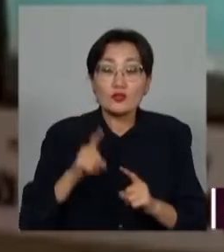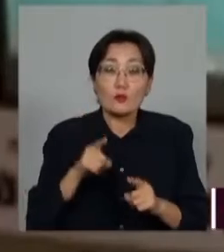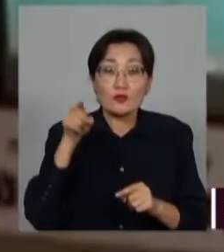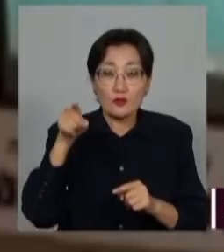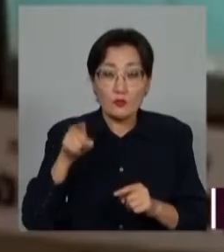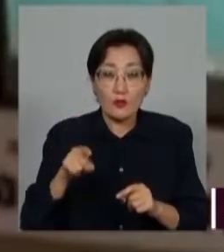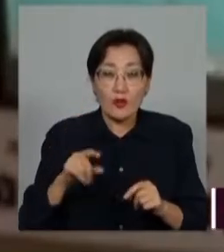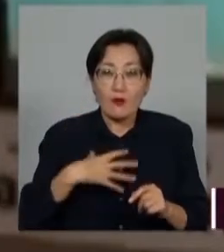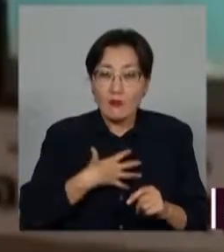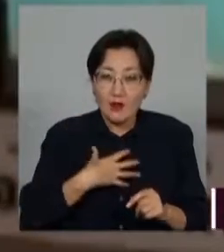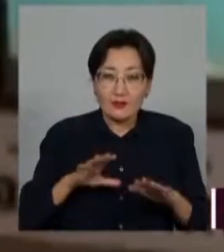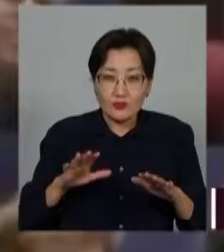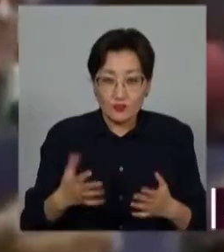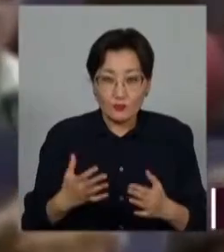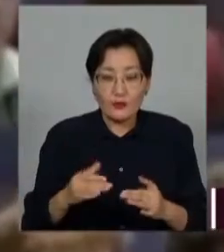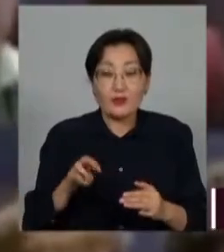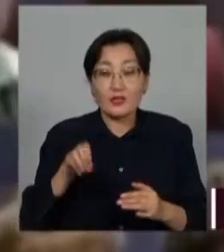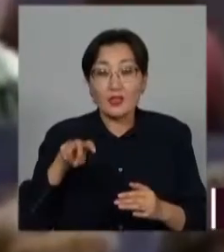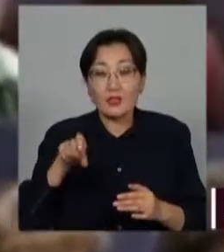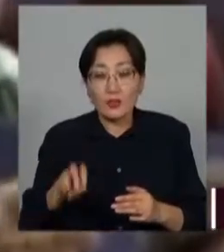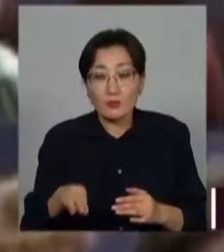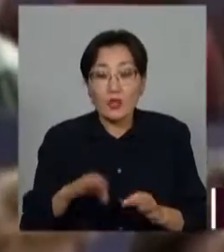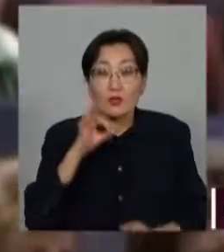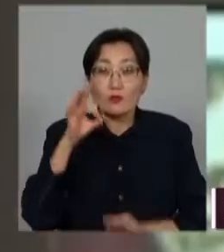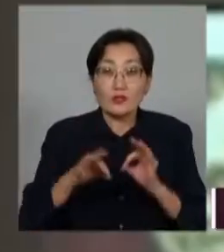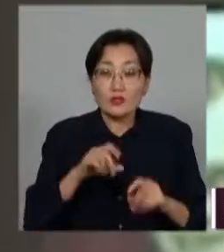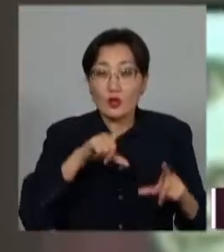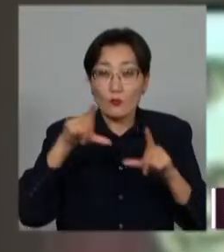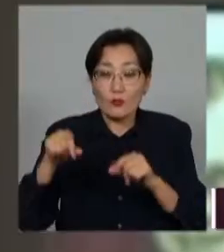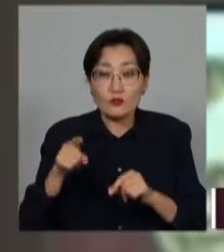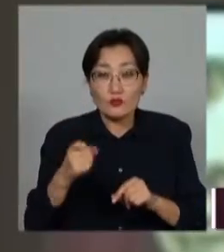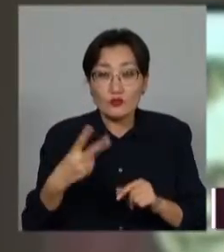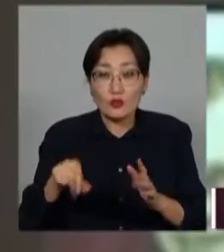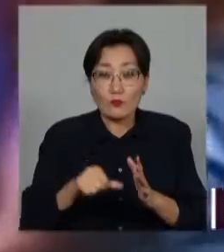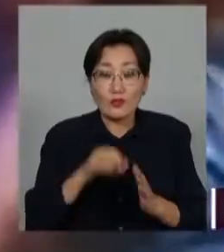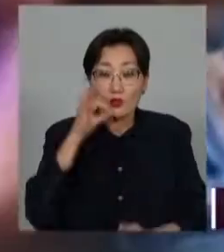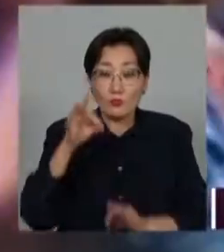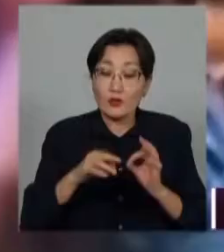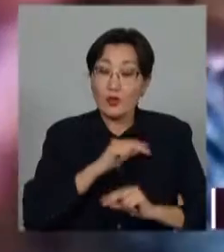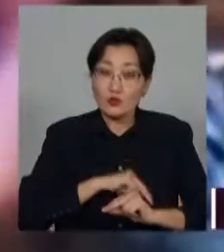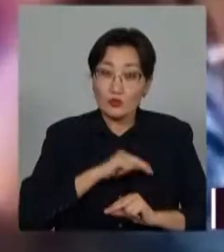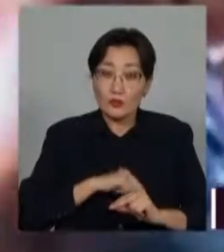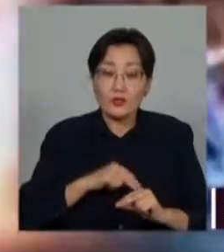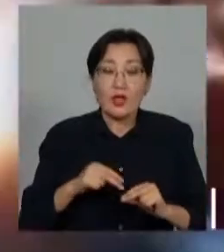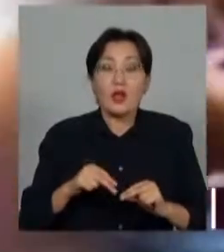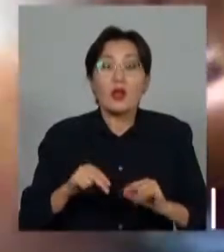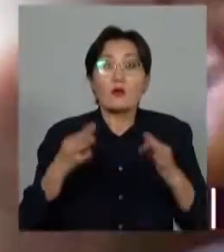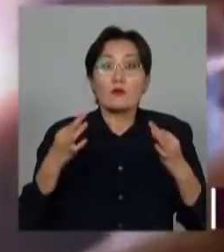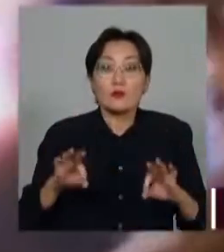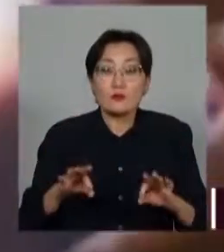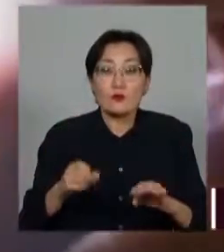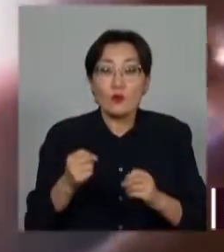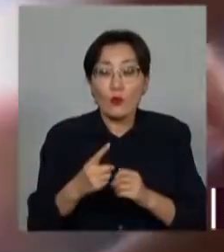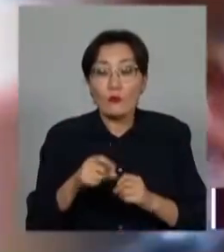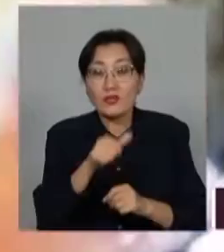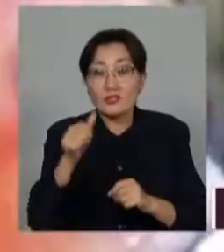кезгі айтулы жайт еді. Алғаш рет Талғат Мұсабаев орбитаға аттанып, онда 126 тәулік бойы жұмыс істеп, ашық ғарышта 11 сағат